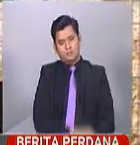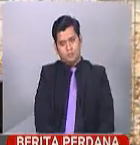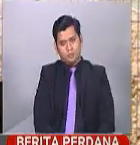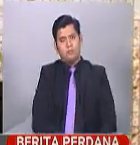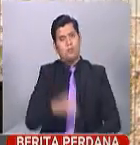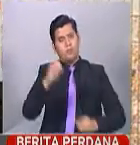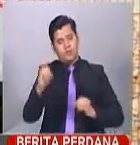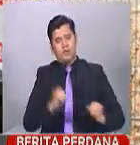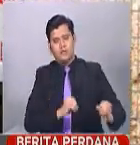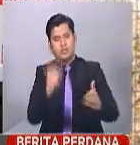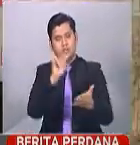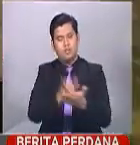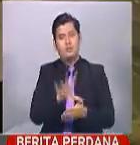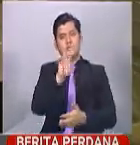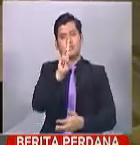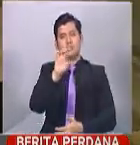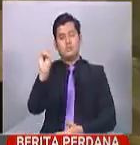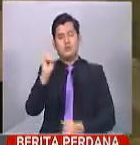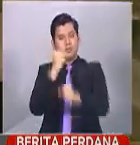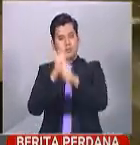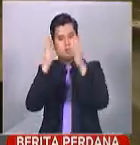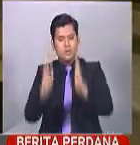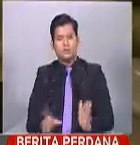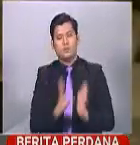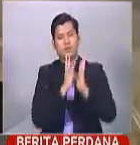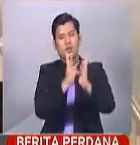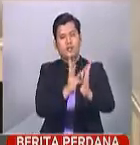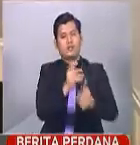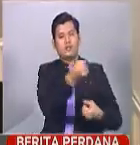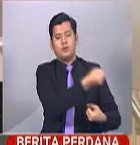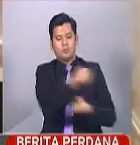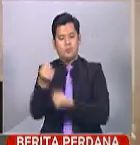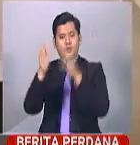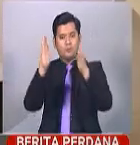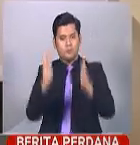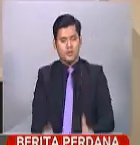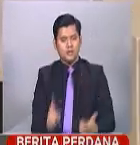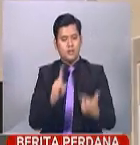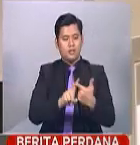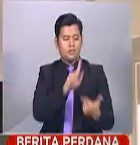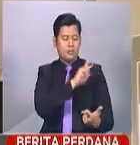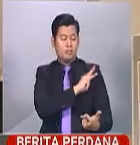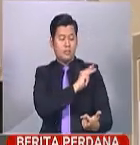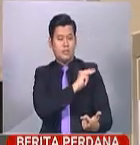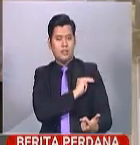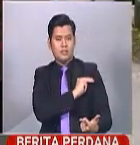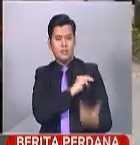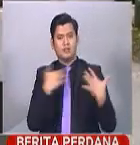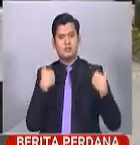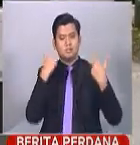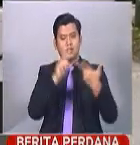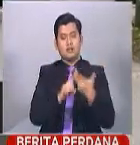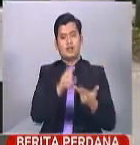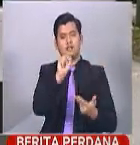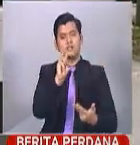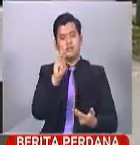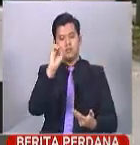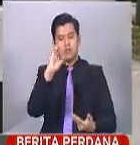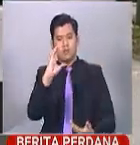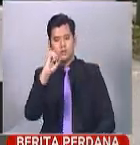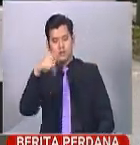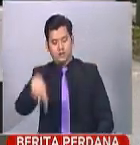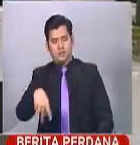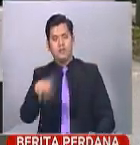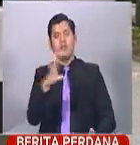melibatkan tujuh petugas mewakili jabatan Bomba dan penyelamat Malaysia kemajuan kesehatan S dangdut hop alam